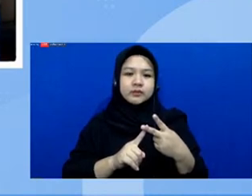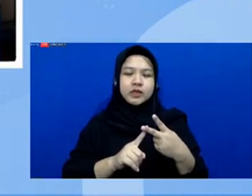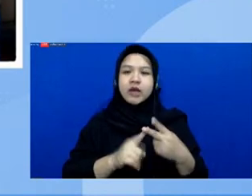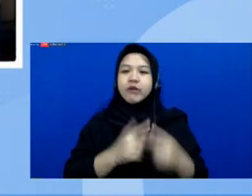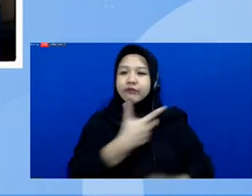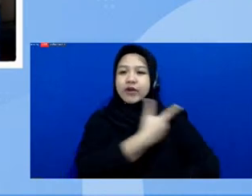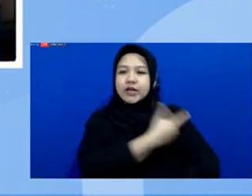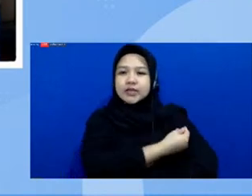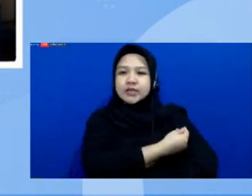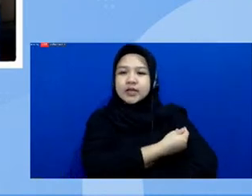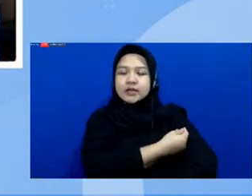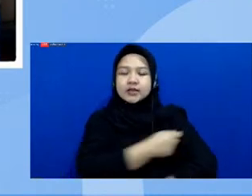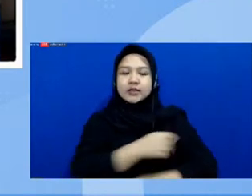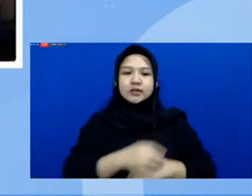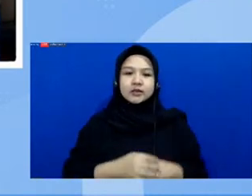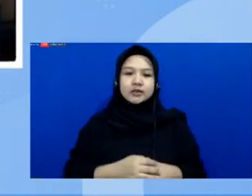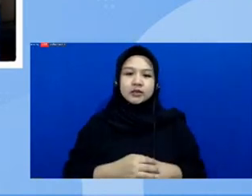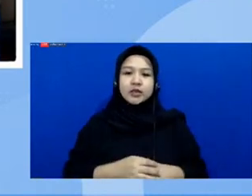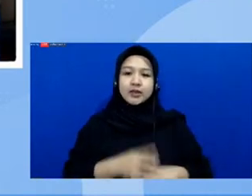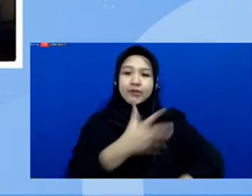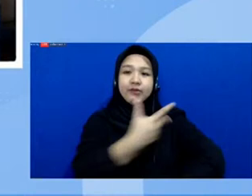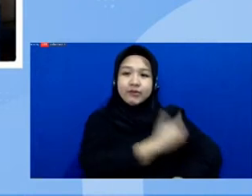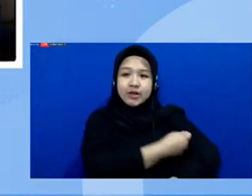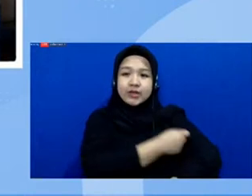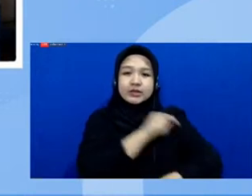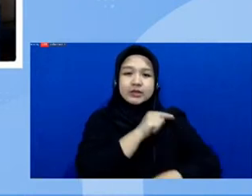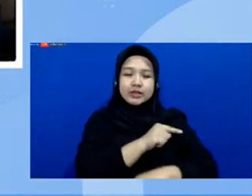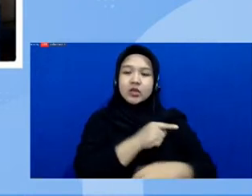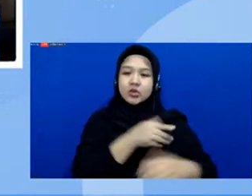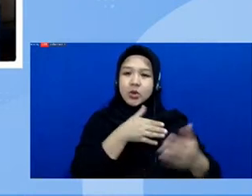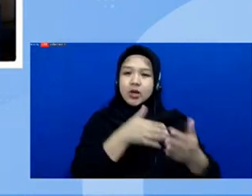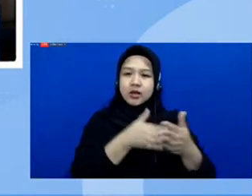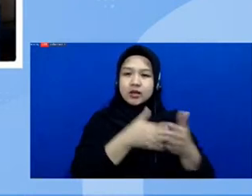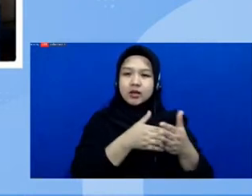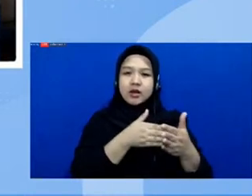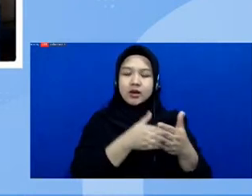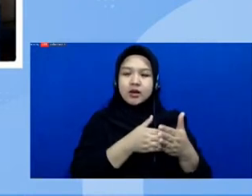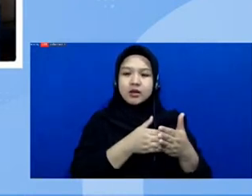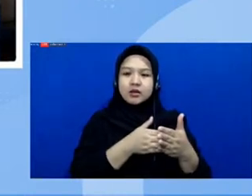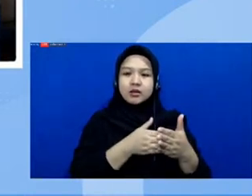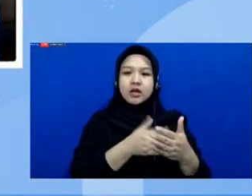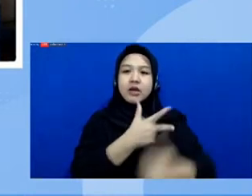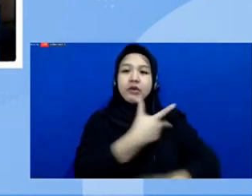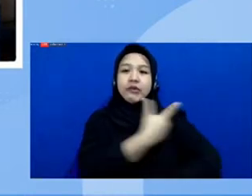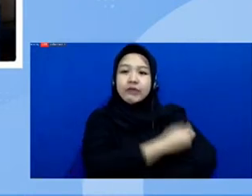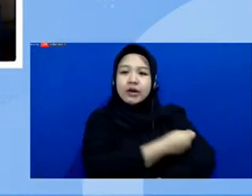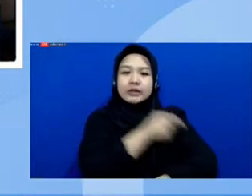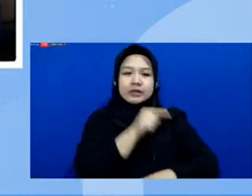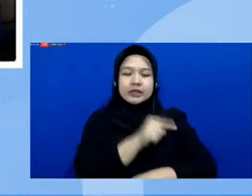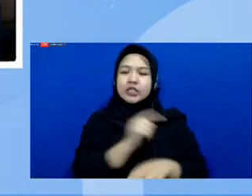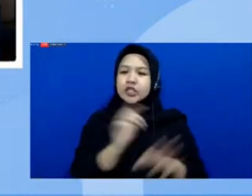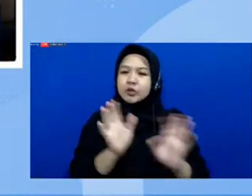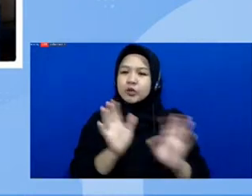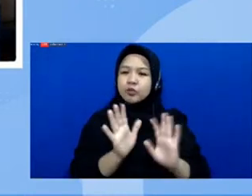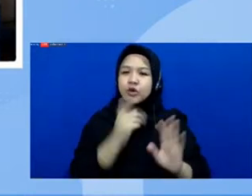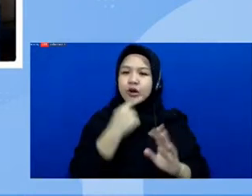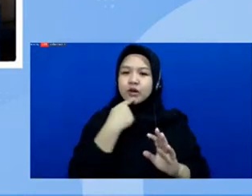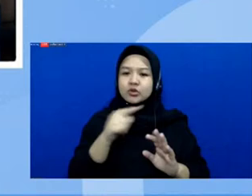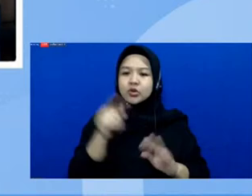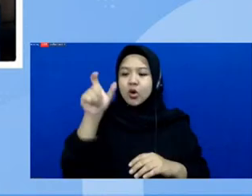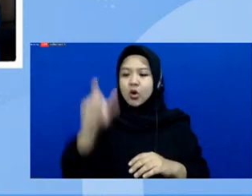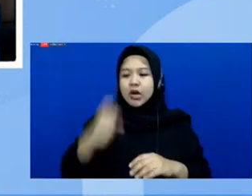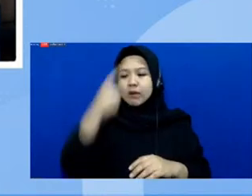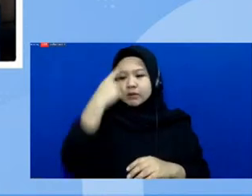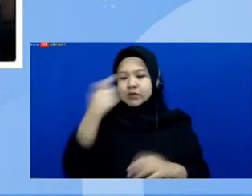vaksinasi. Ya. Jadi vaksin ini pun menjadi tantangan tersendiri, ya. Nah, vaksin ini tidak hanya berkaitan dengan orang itu percaya tidak